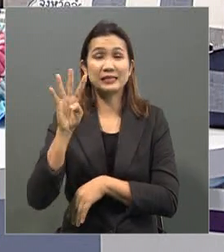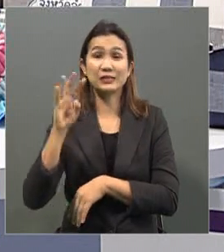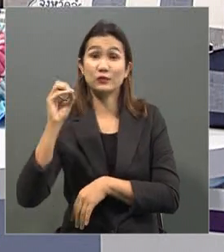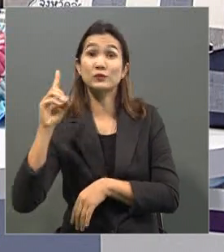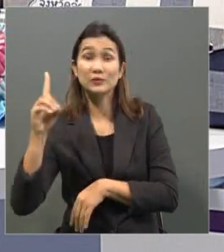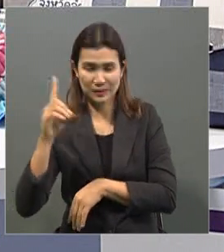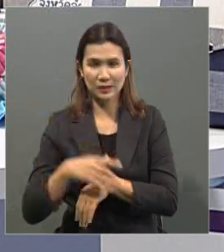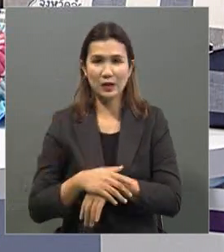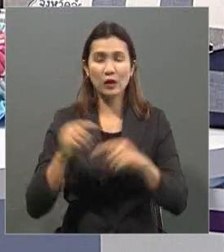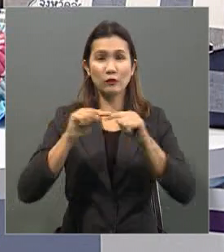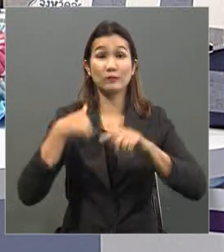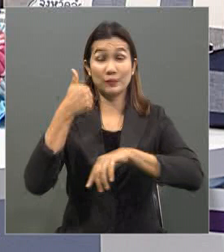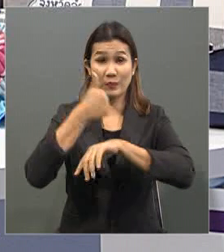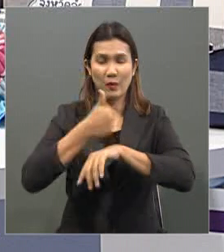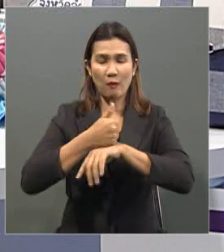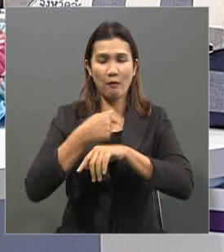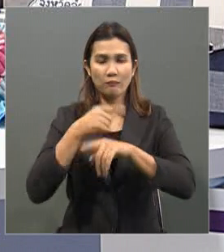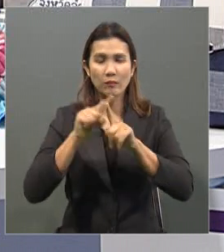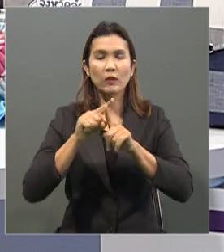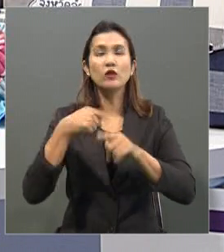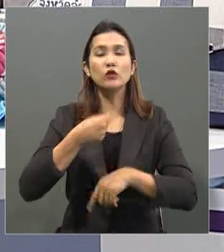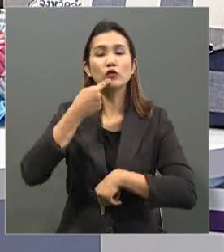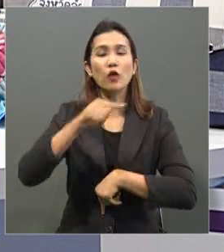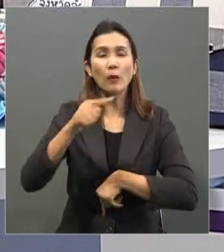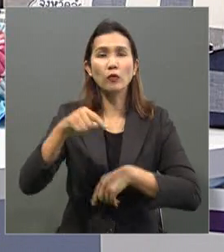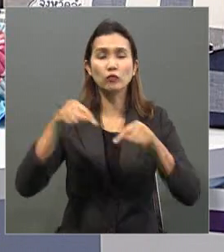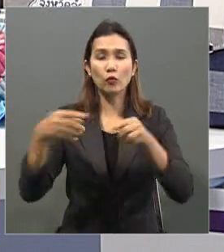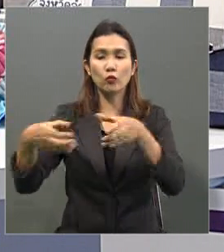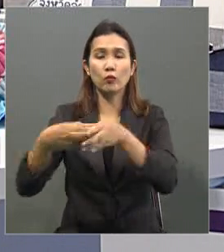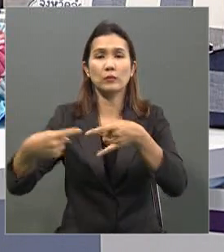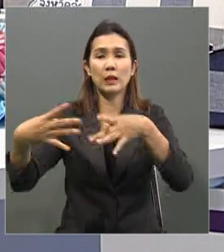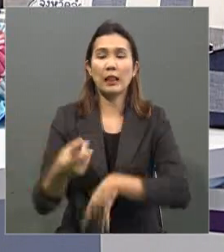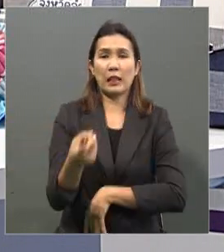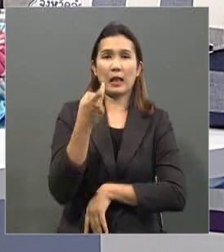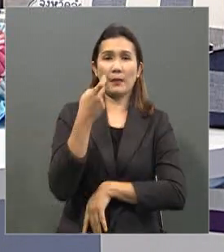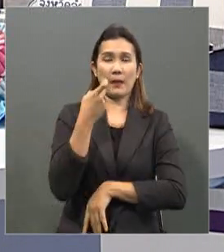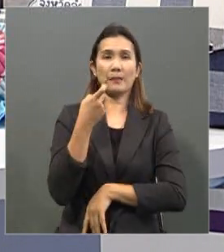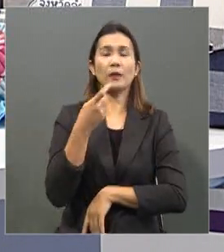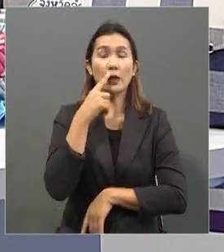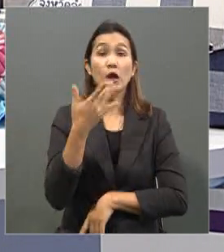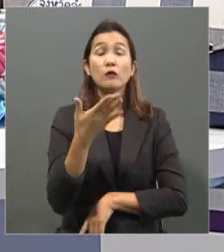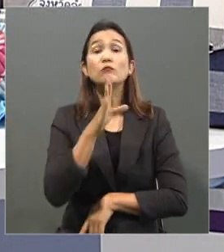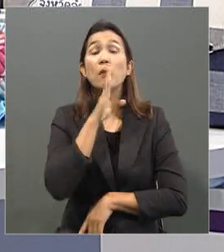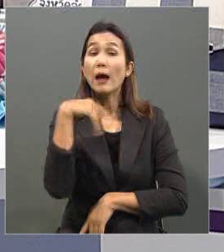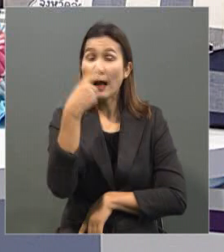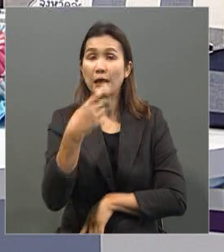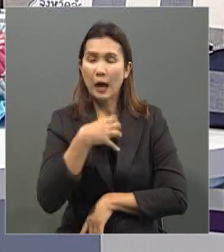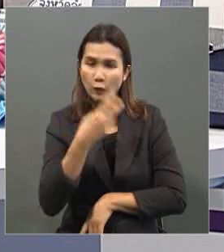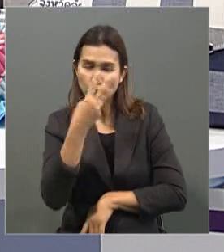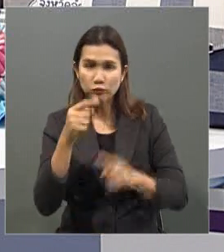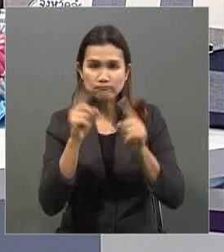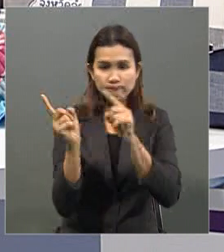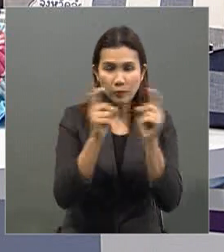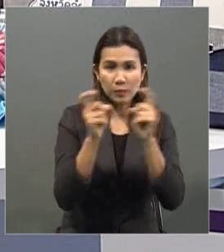รัฐมนตรีธรรมนัสขึ้นมาตอบข้อซักถามของฝ่ายค้านถ้าเกิดว่าคุณผู้ชมจะติดตามในเรื่องของการอภิปรายไม่วางใจตาม